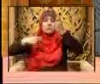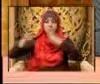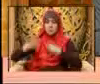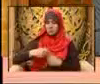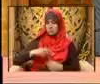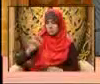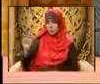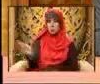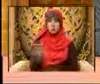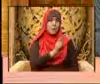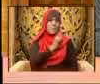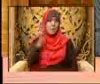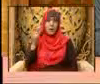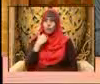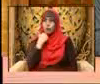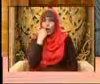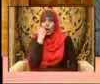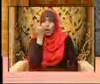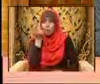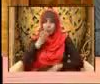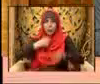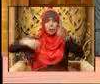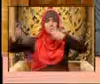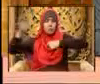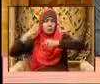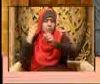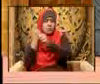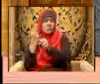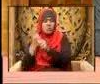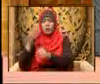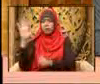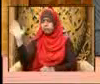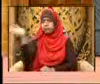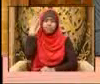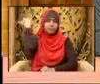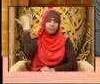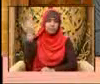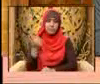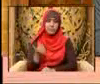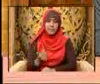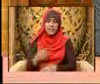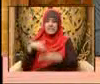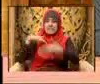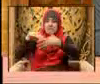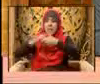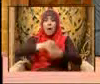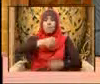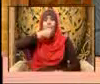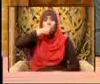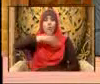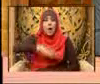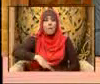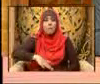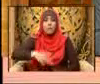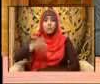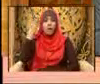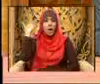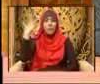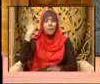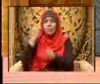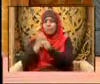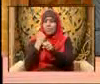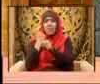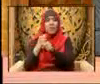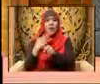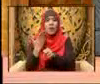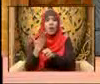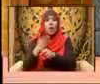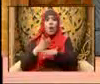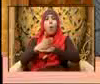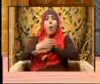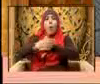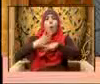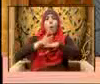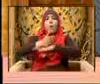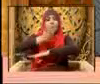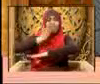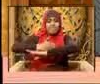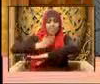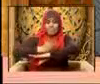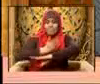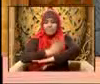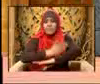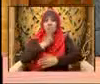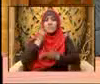هيش عيب، أن الإنسان يعمل أي عمل، وهذا صحابي جليل، نعم، يذهب ويحتطب وإذا به يكسب من